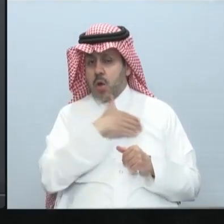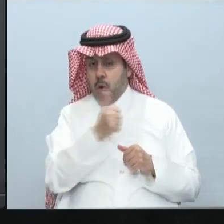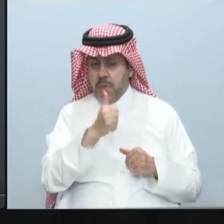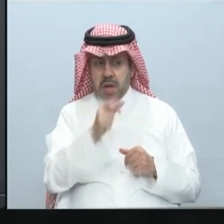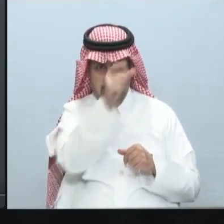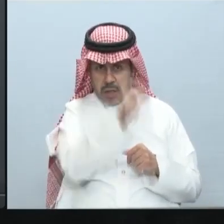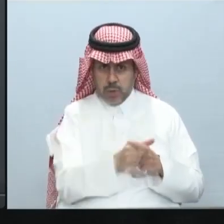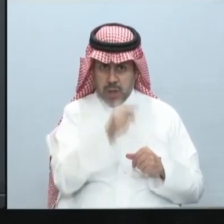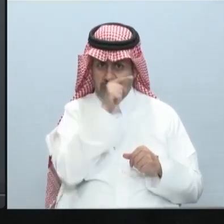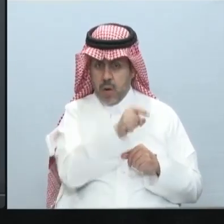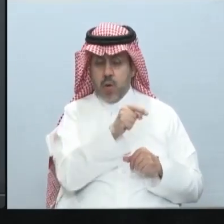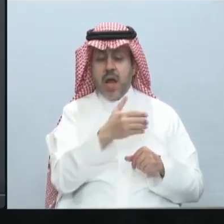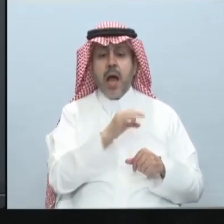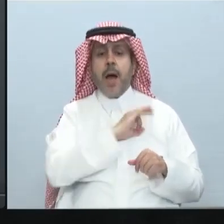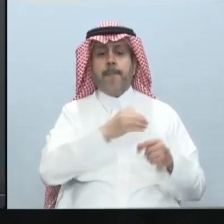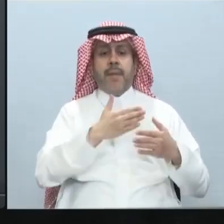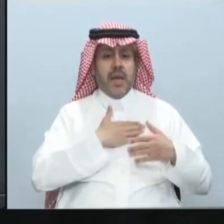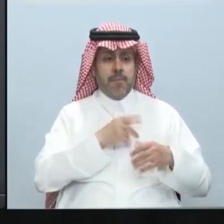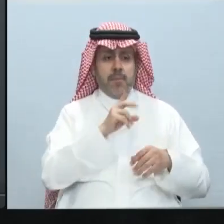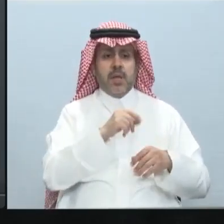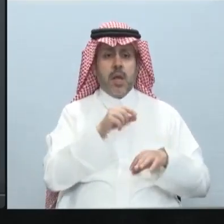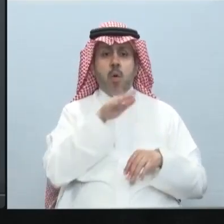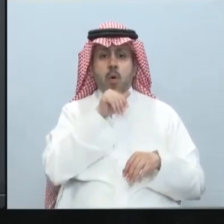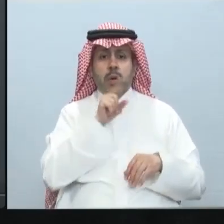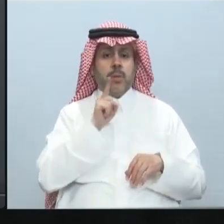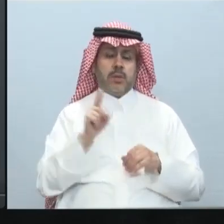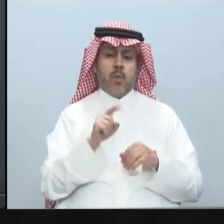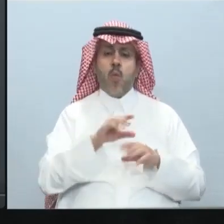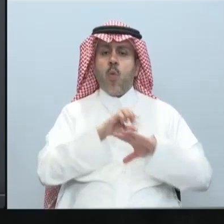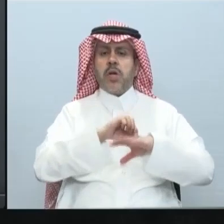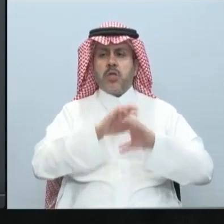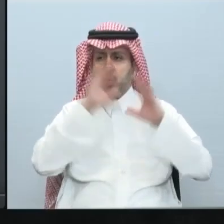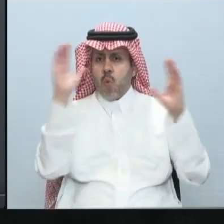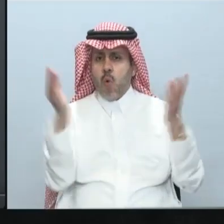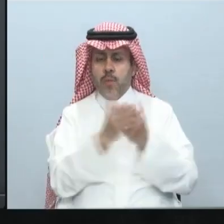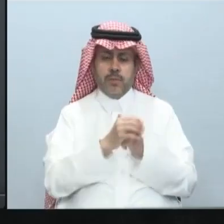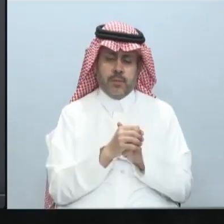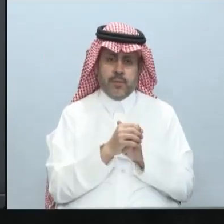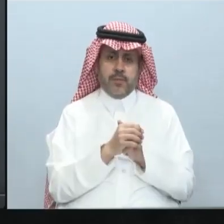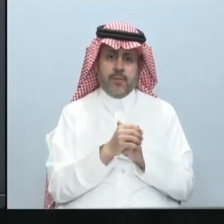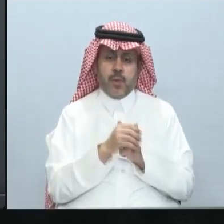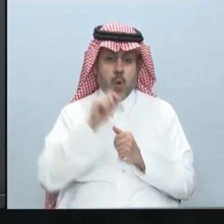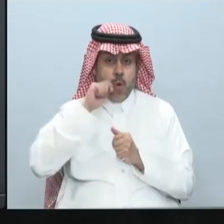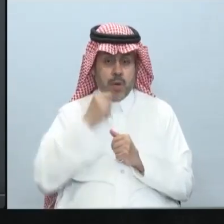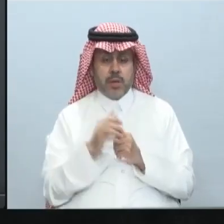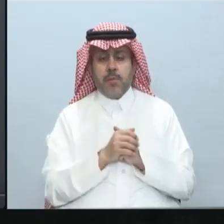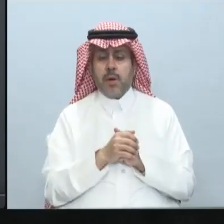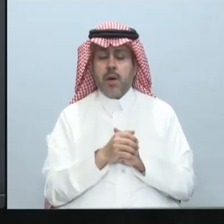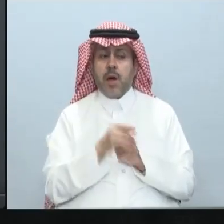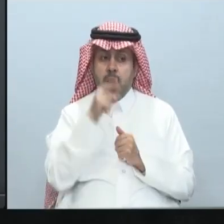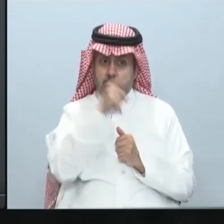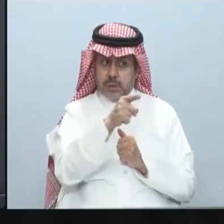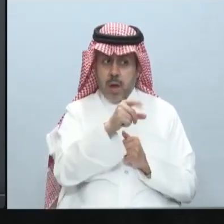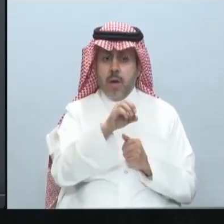حتى اكون احب اليه من والده وولده والناس اجمعين لذلك عمر بن الخطاب قال انت